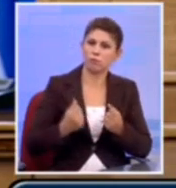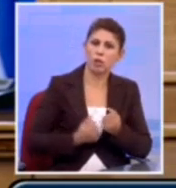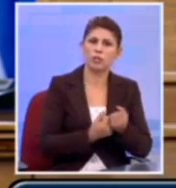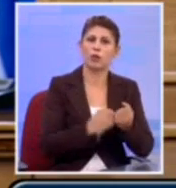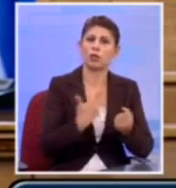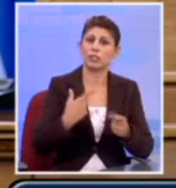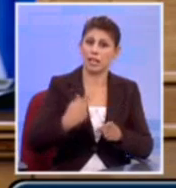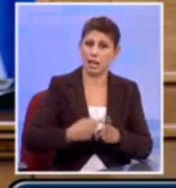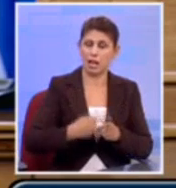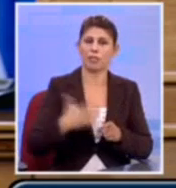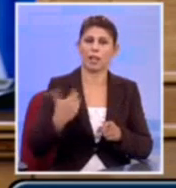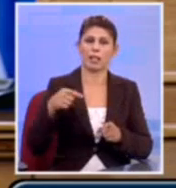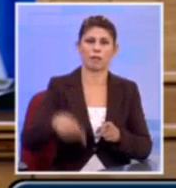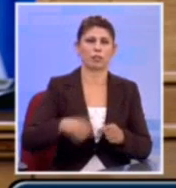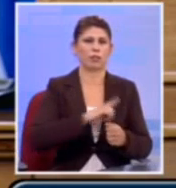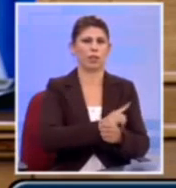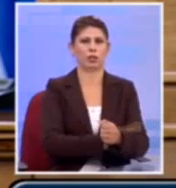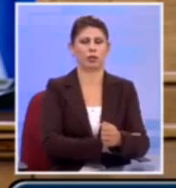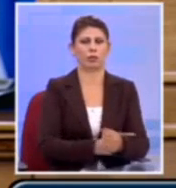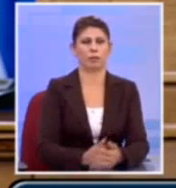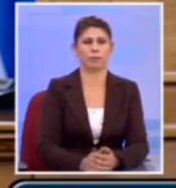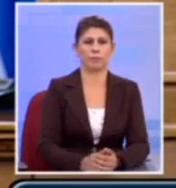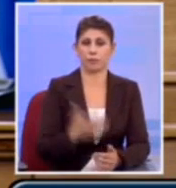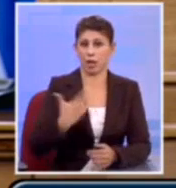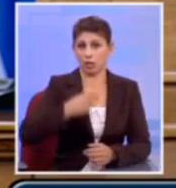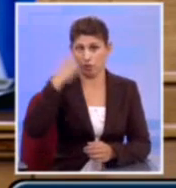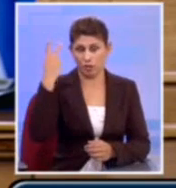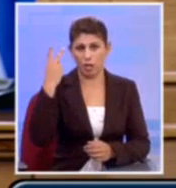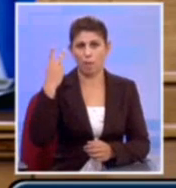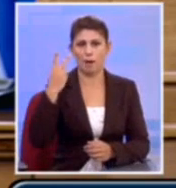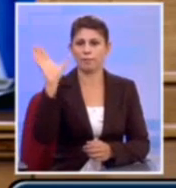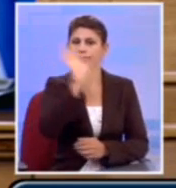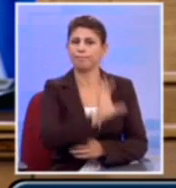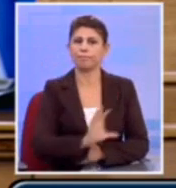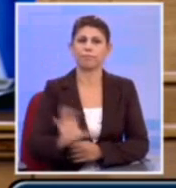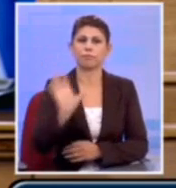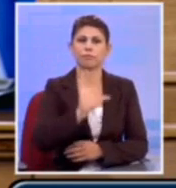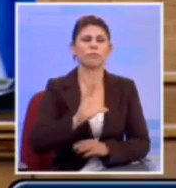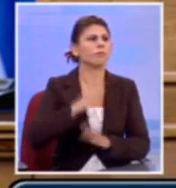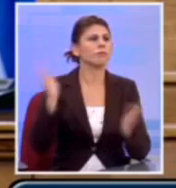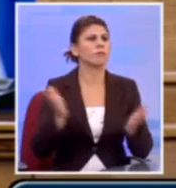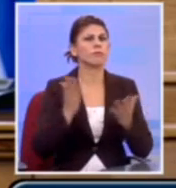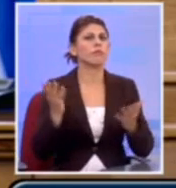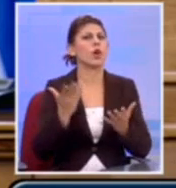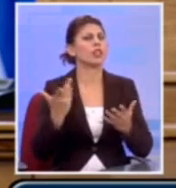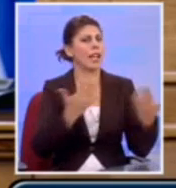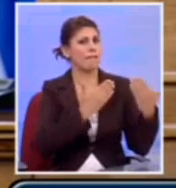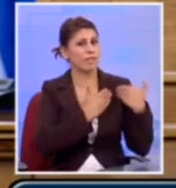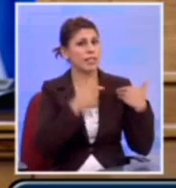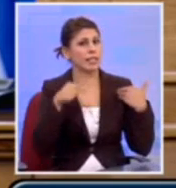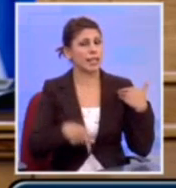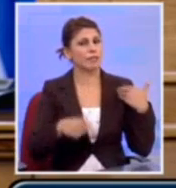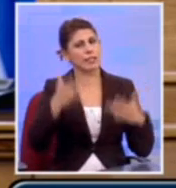ότι η Ελλάδα έχει αυτή τη δυνατότητα. Έχει το δικαίωμα να αναζητήσει τις πάσεις πίσω ευθύνες για αυτήν